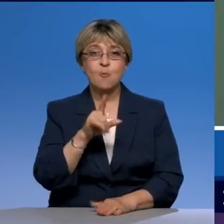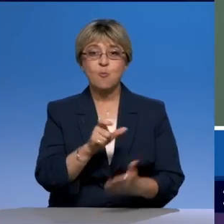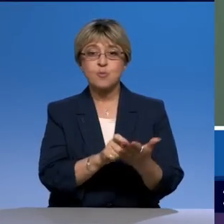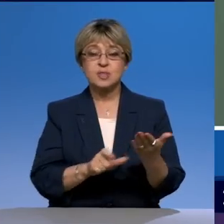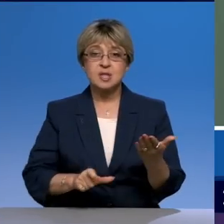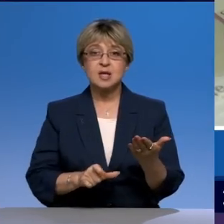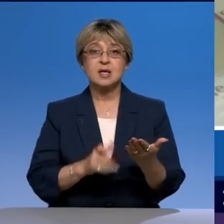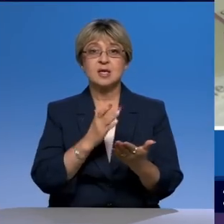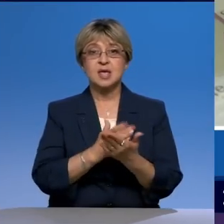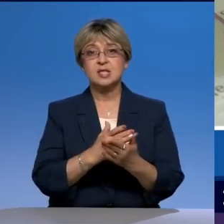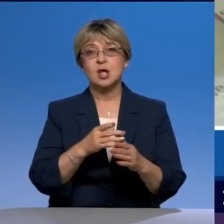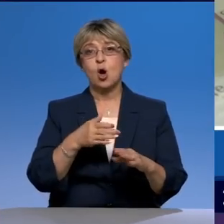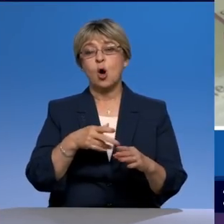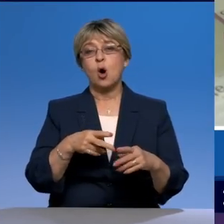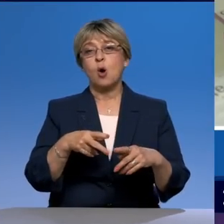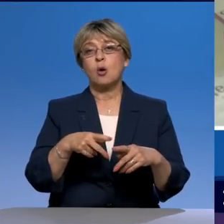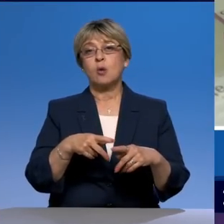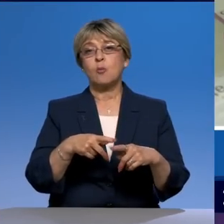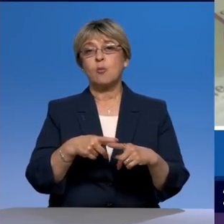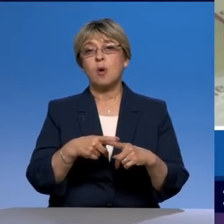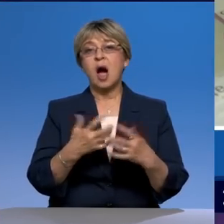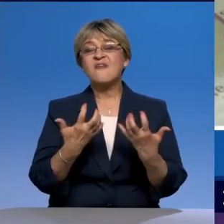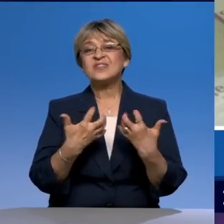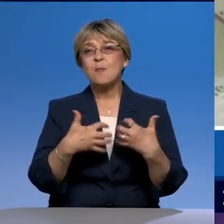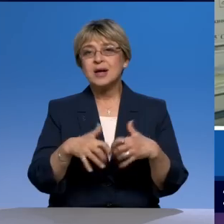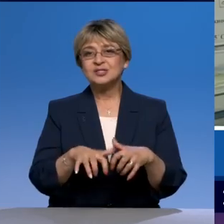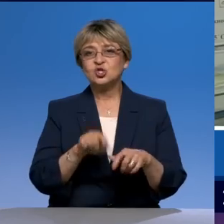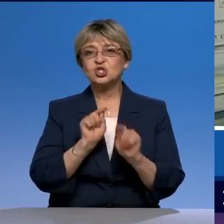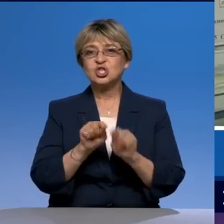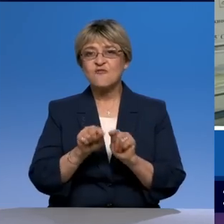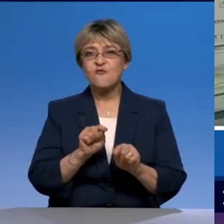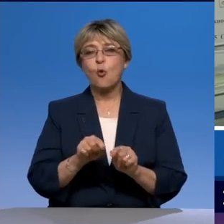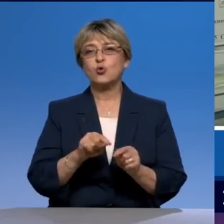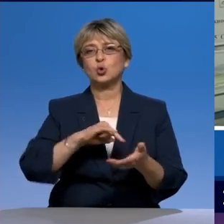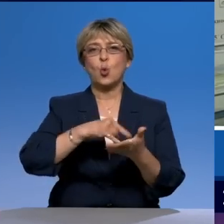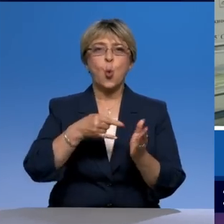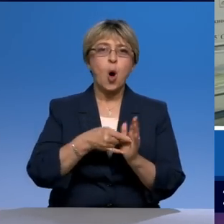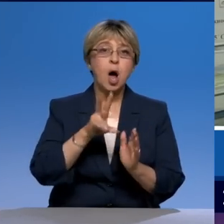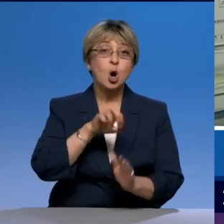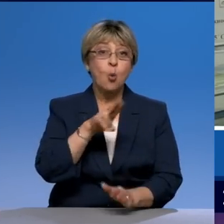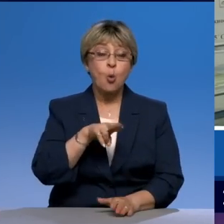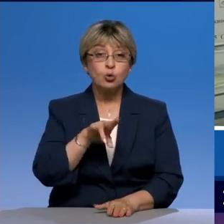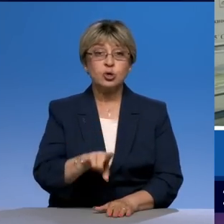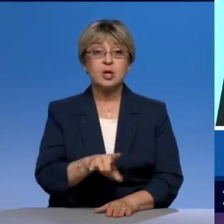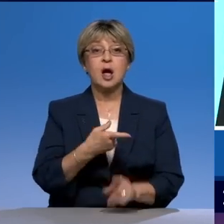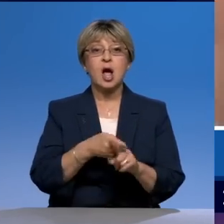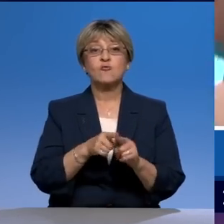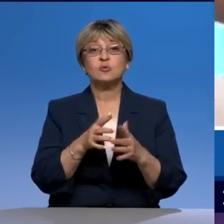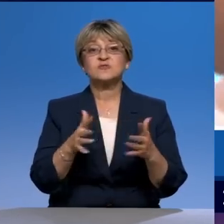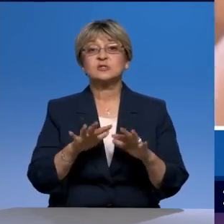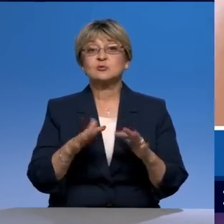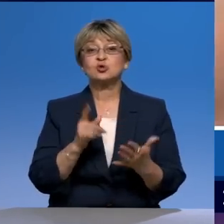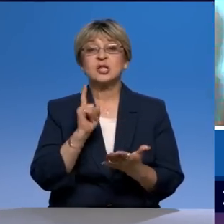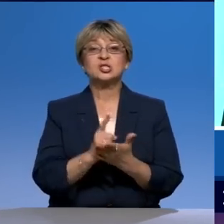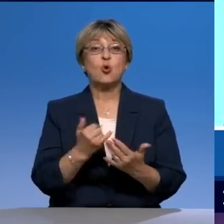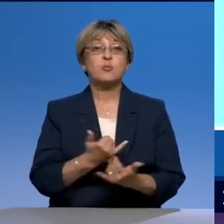средствами полуавтоматического, собственно говоря, ввода, то есть штрих-коды, какие-то QR-коды и так далее, которые, в принципе, в большинстве случаев должны